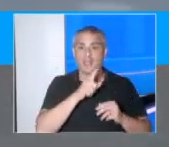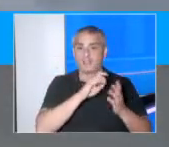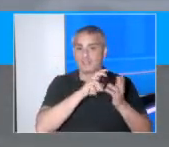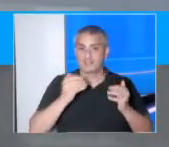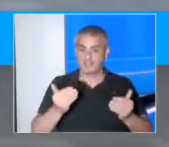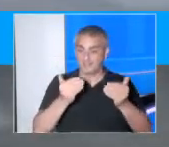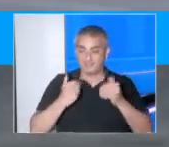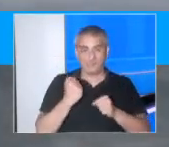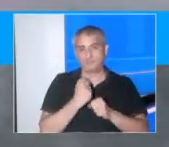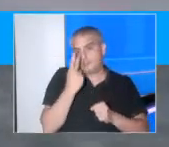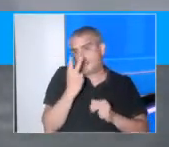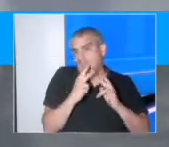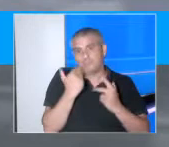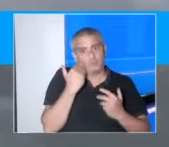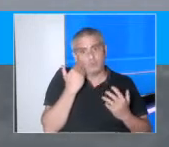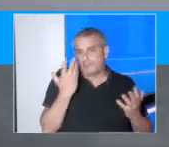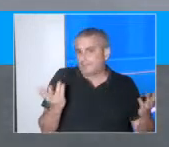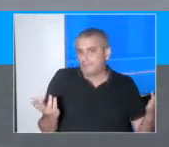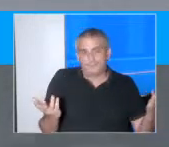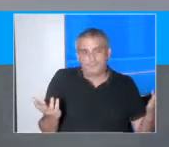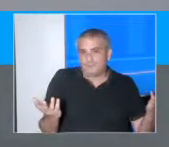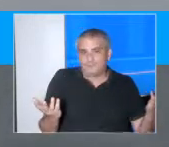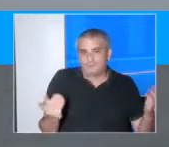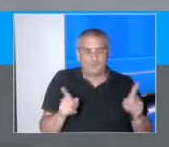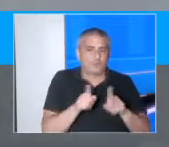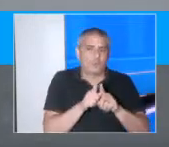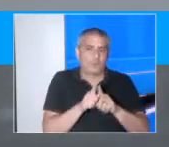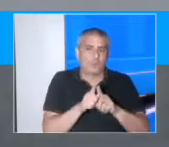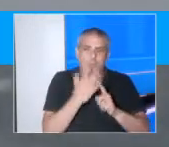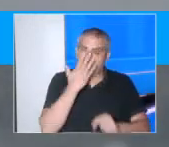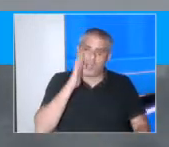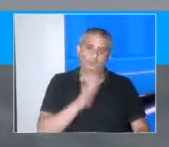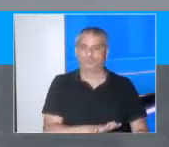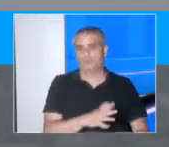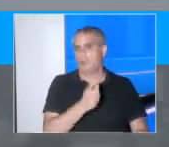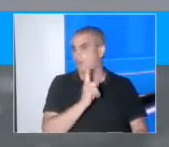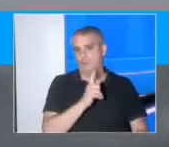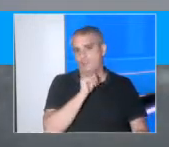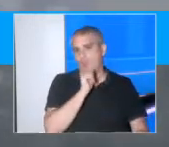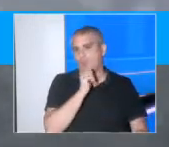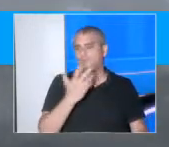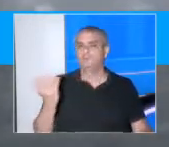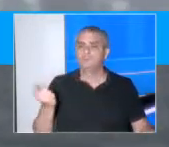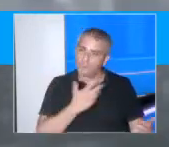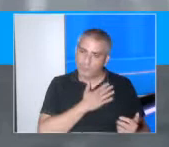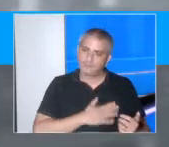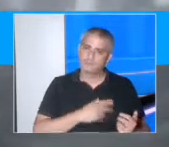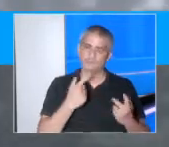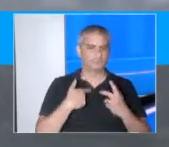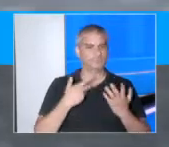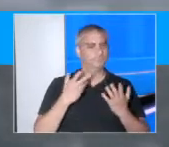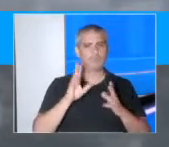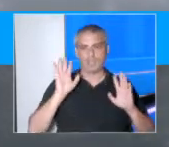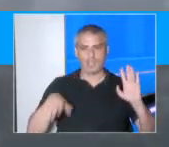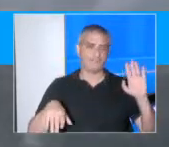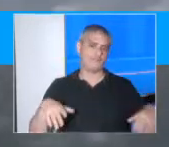הזאת מתבצעת נראה לציבור האמריקאי כמו סוג של השפלה שהם גם לא מעוניינים בה. הם היו רוצים להחזיק את